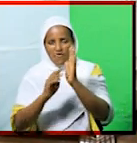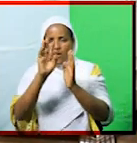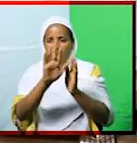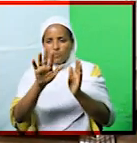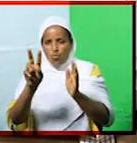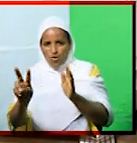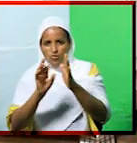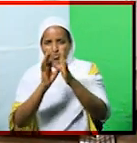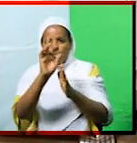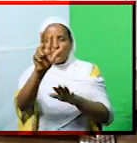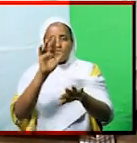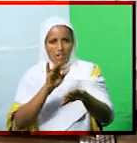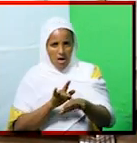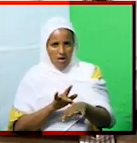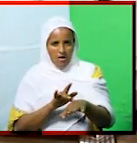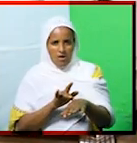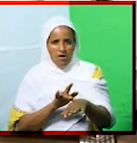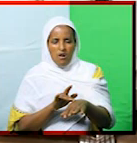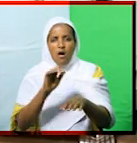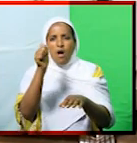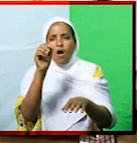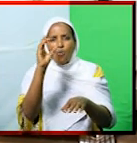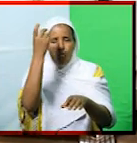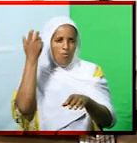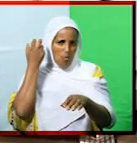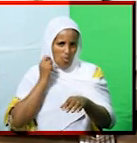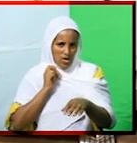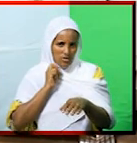አይሆንለትም፣ ባህሪው ንጹህ ነውና። ስለዚህ ይሄ ሊክስ የሚችል ባለጸጋ